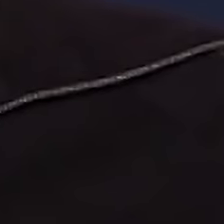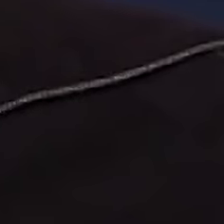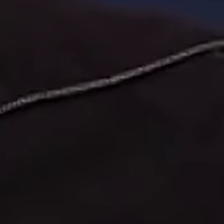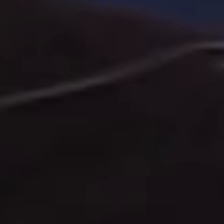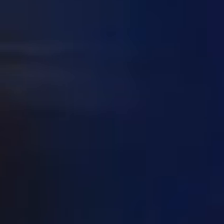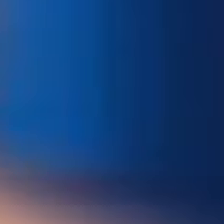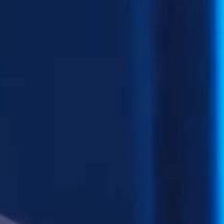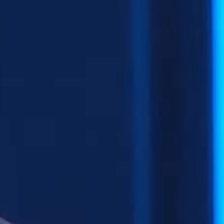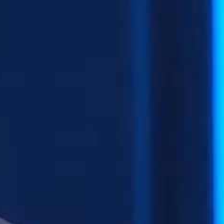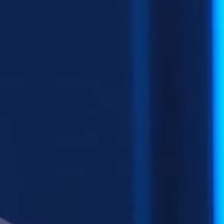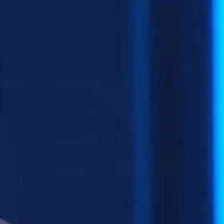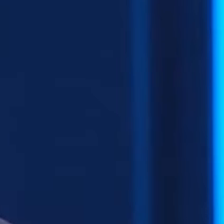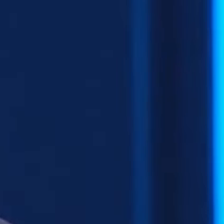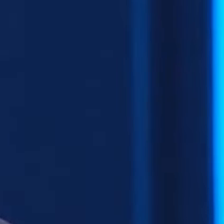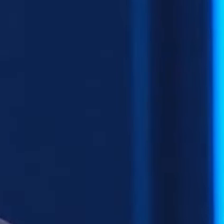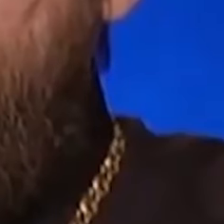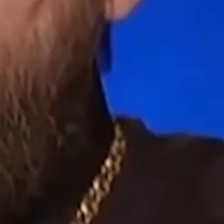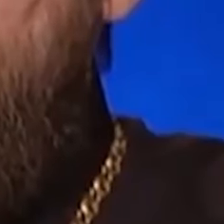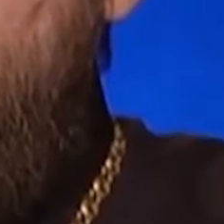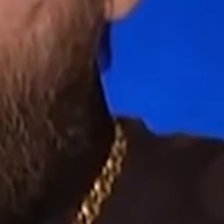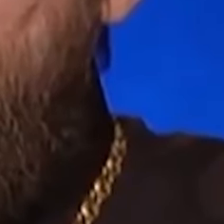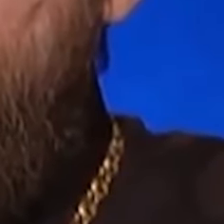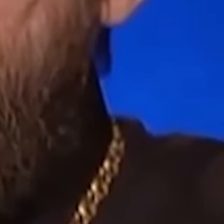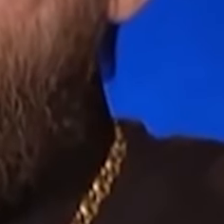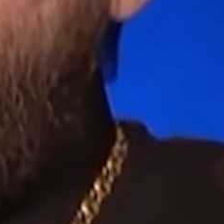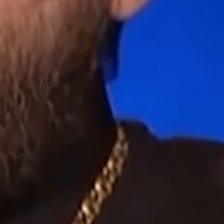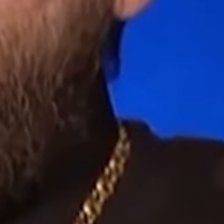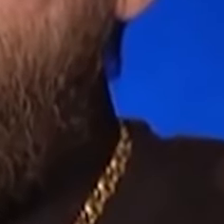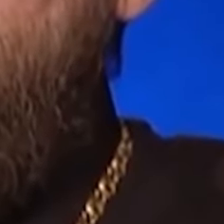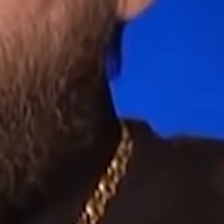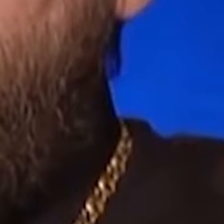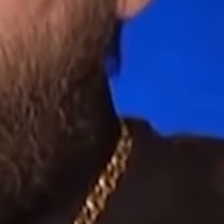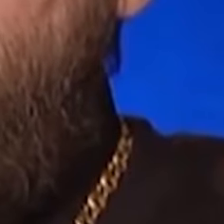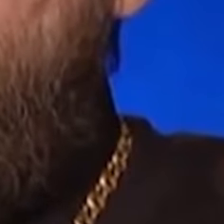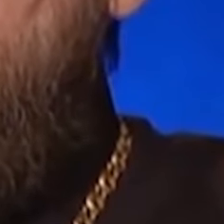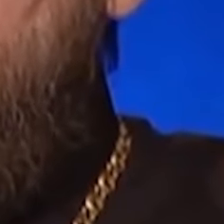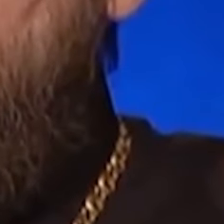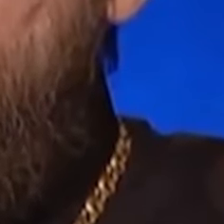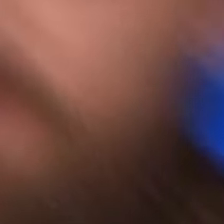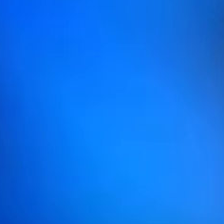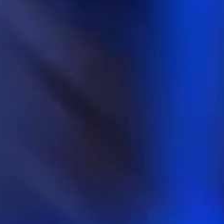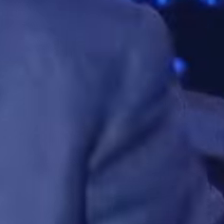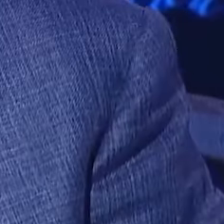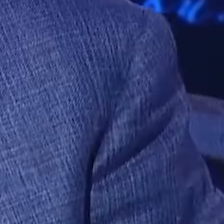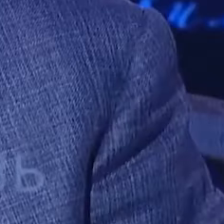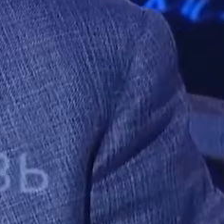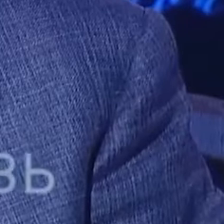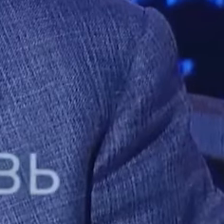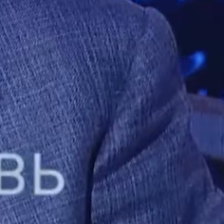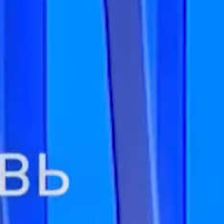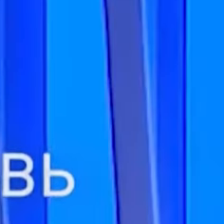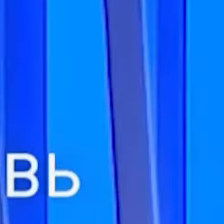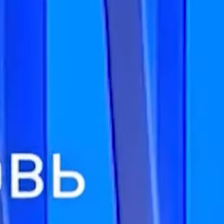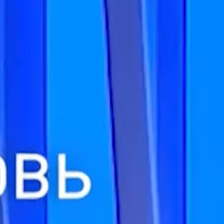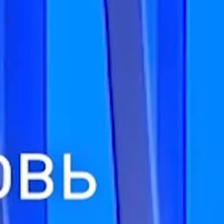только как оно рождается. Прощение. Прощать мы должны в том числе и тогда, когда у нас прощения не просят.